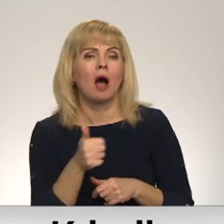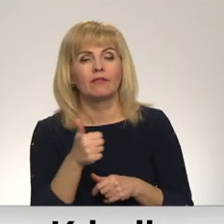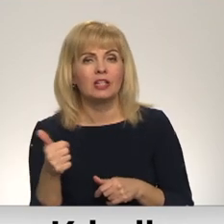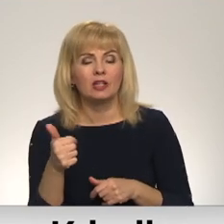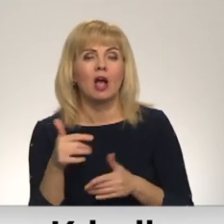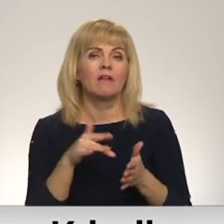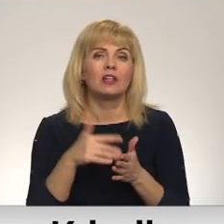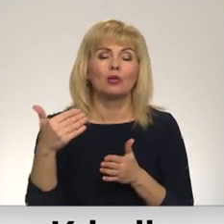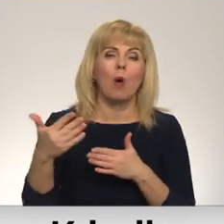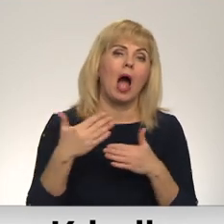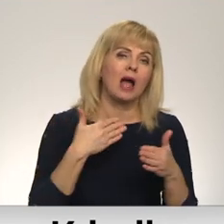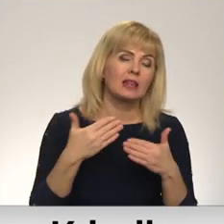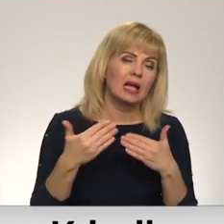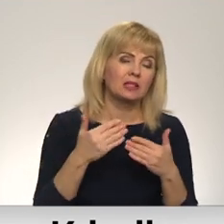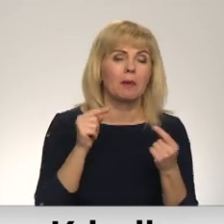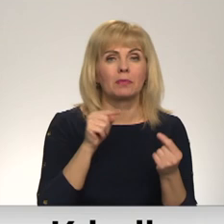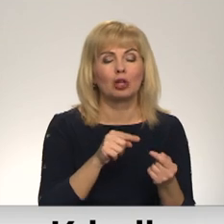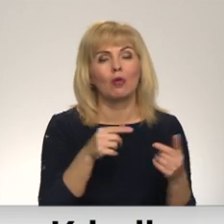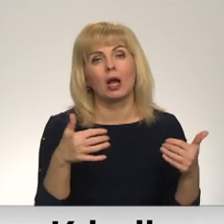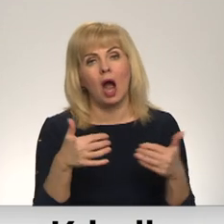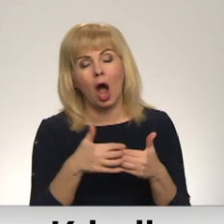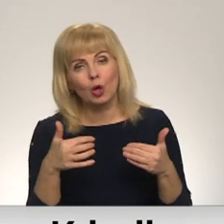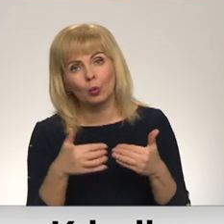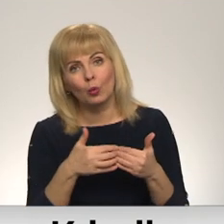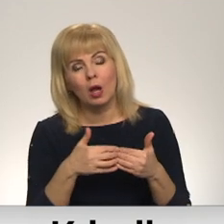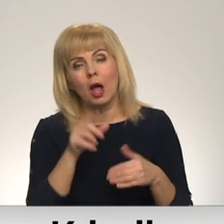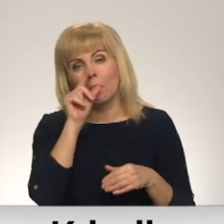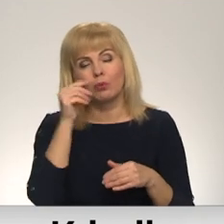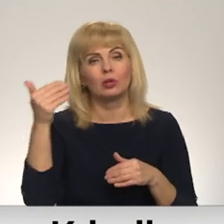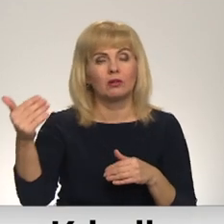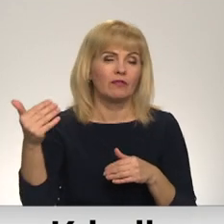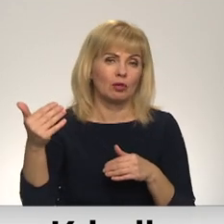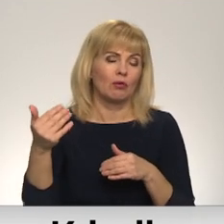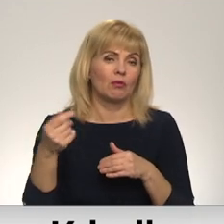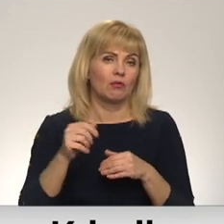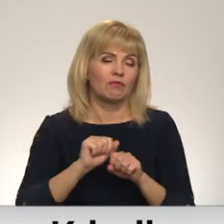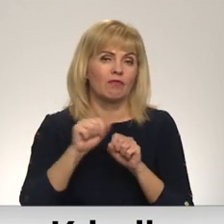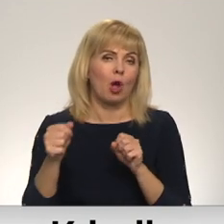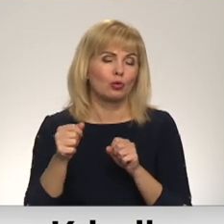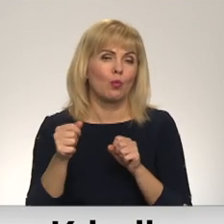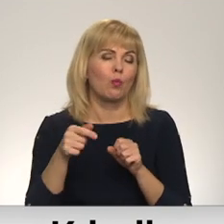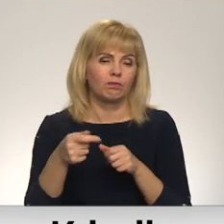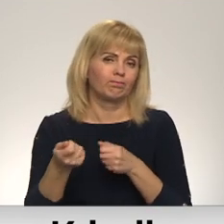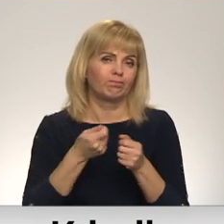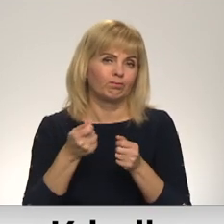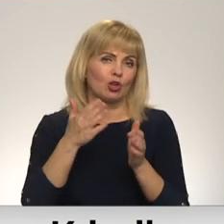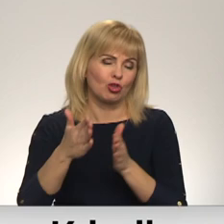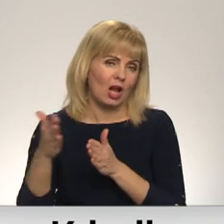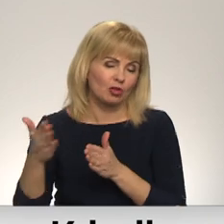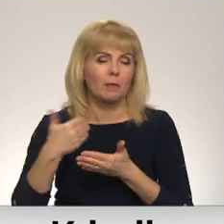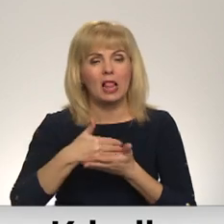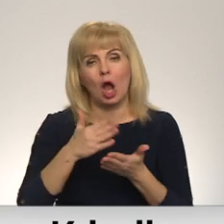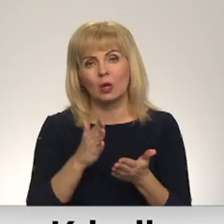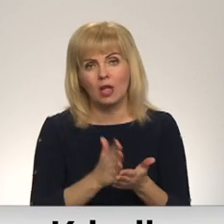kāda ir viņu attieksme pret šo karu, pret šo Putina režīmu. Tāpēc paldies Dievam, ka lielākais vairākums tomēr